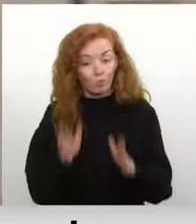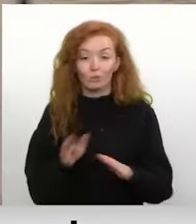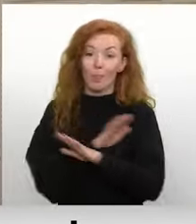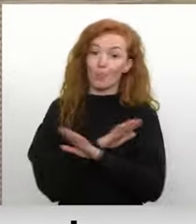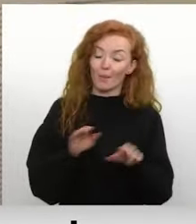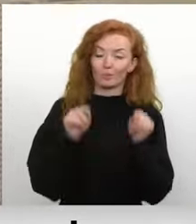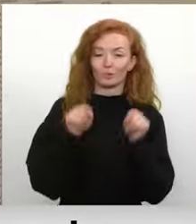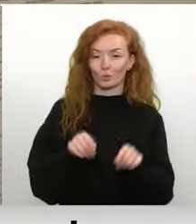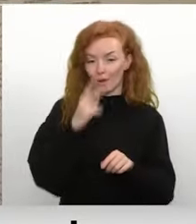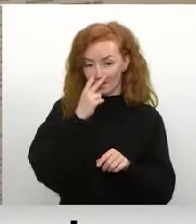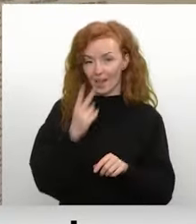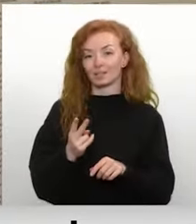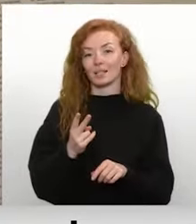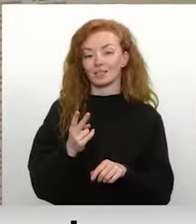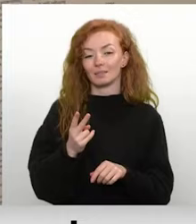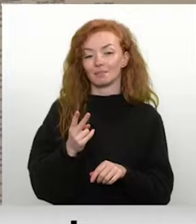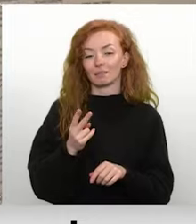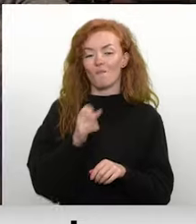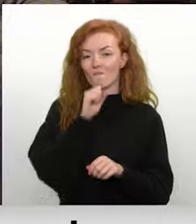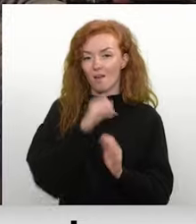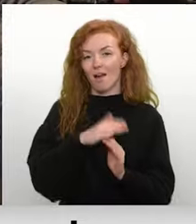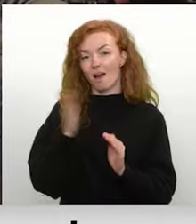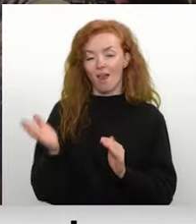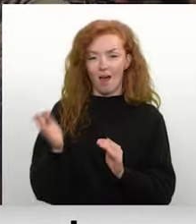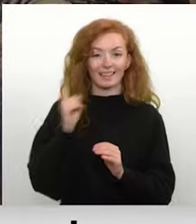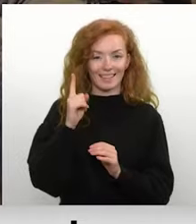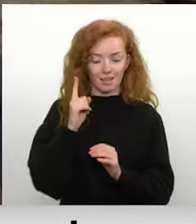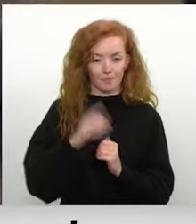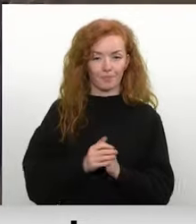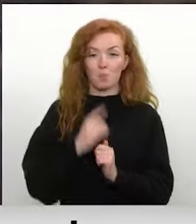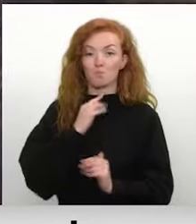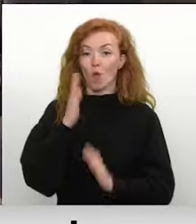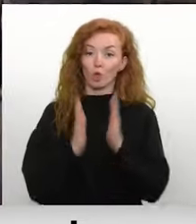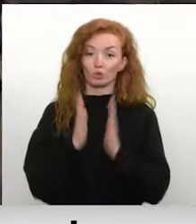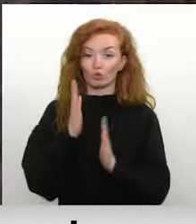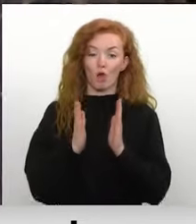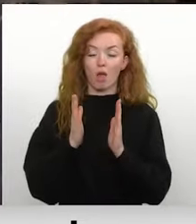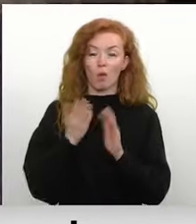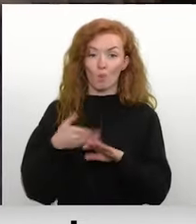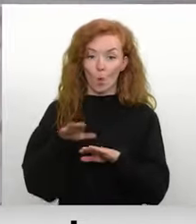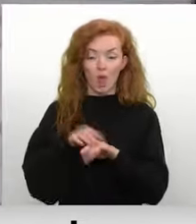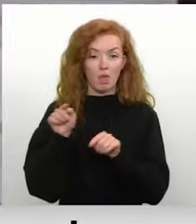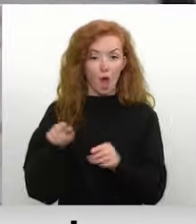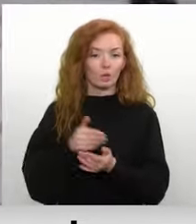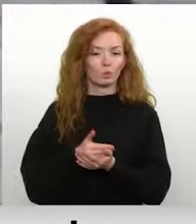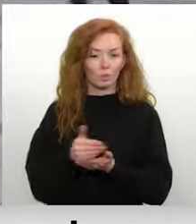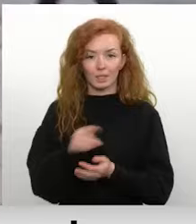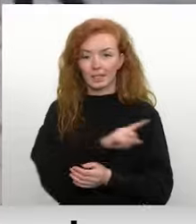mēs redzēsim vēlāk, tikai jo balsošana šeit vēl turpināsies